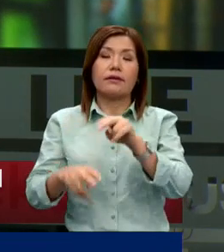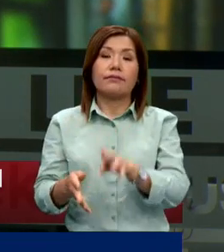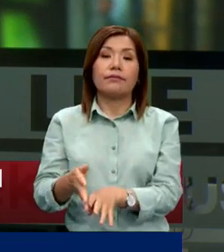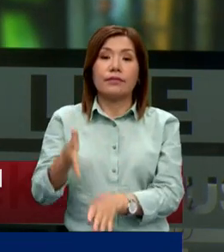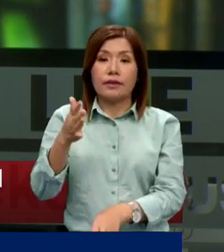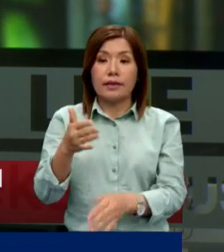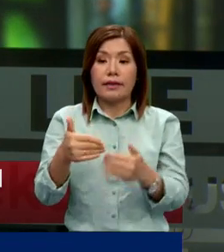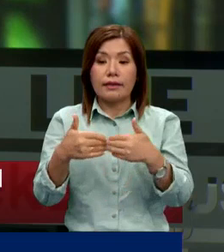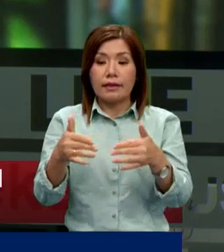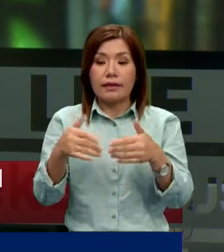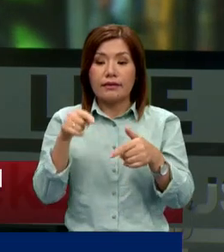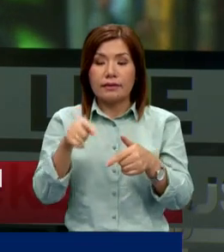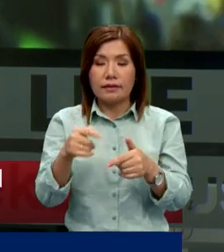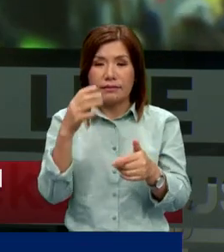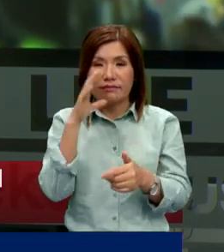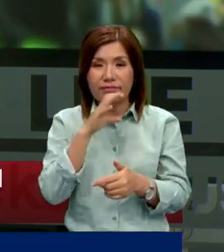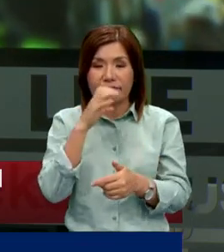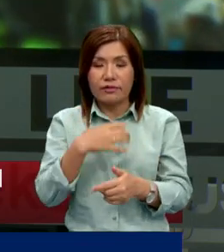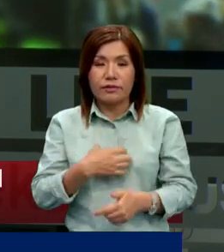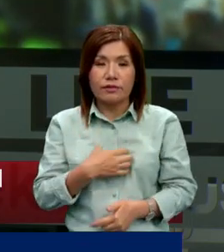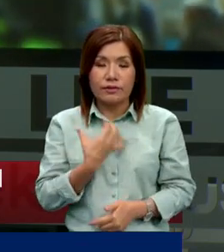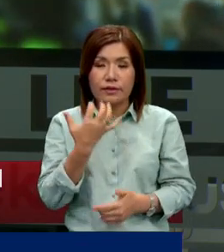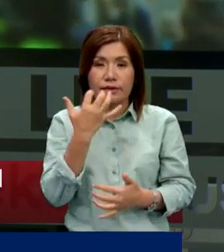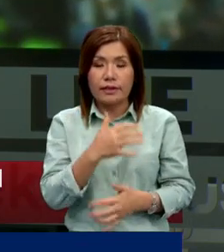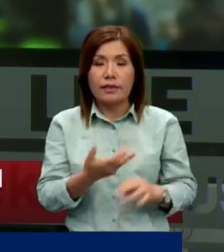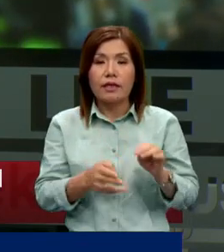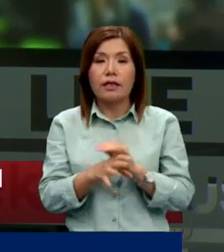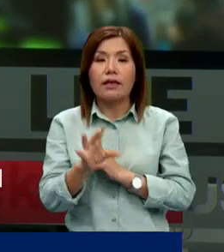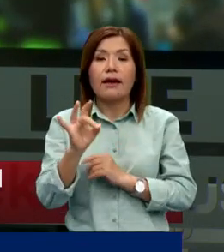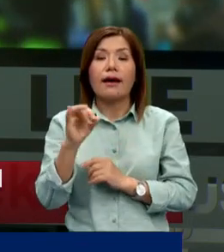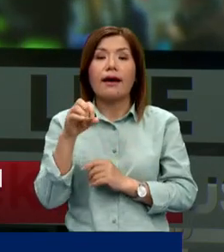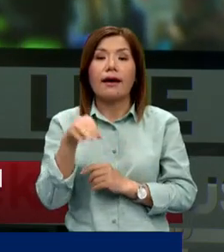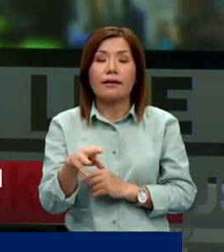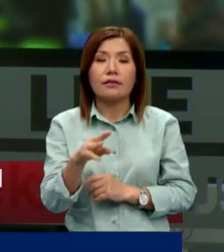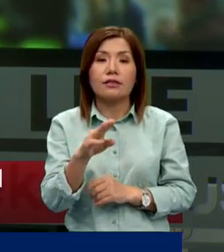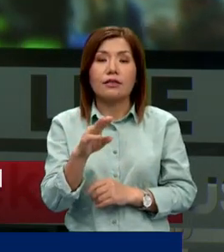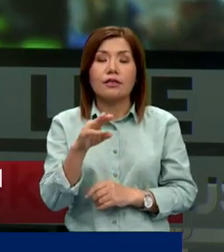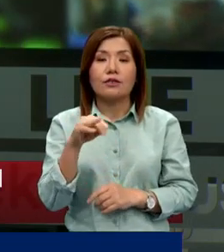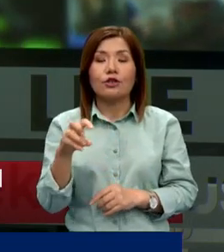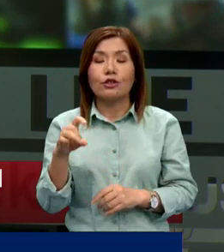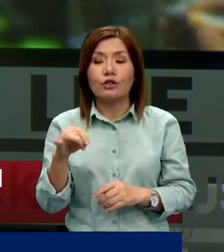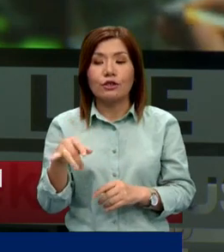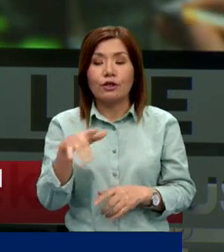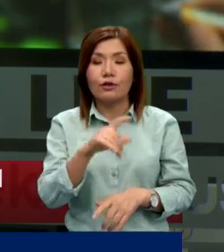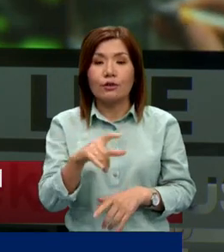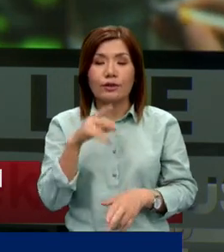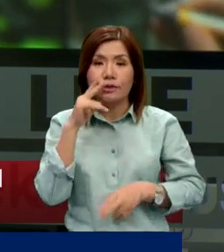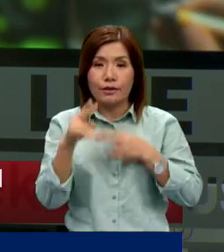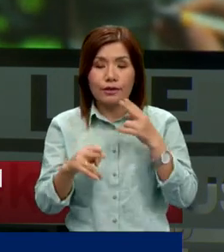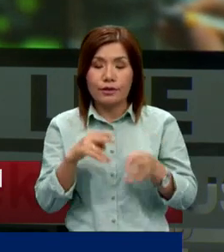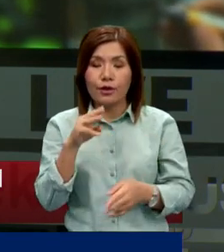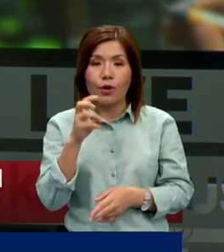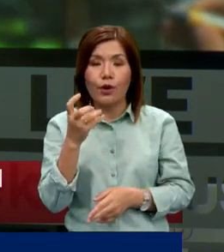кешенінің кіреберісі де адам көріксіз дейді. Рахат тұрғын үй кешенінің рахатына бөленіп үлгермеген тұрғындардың шағымын